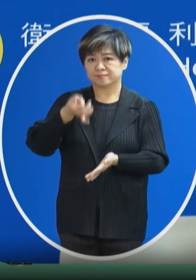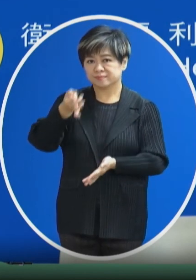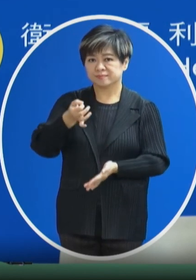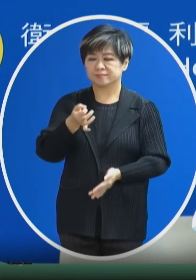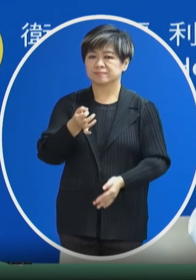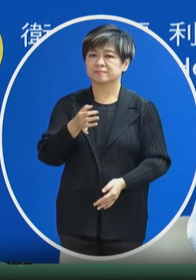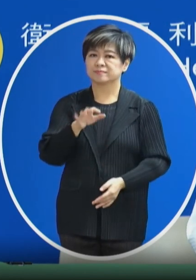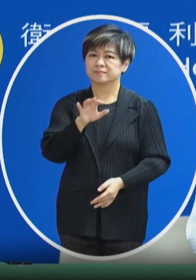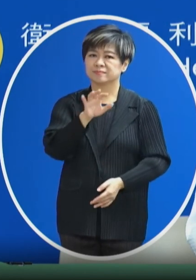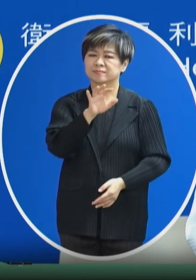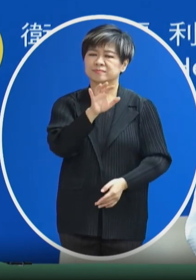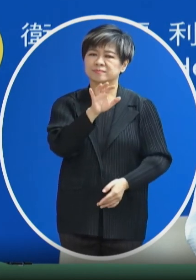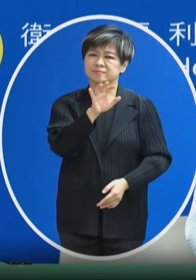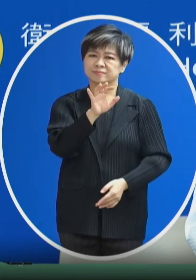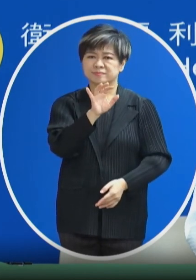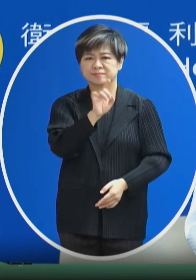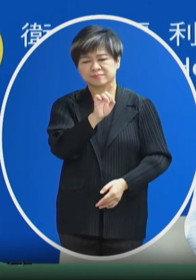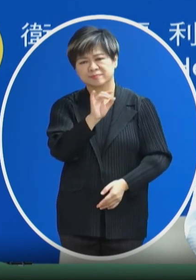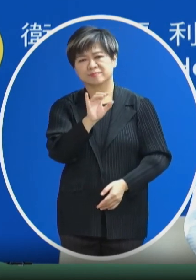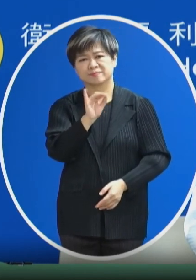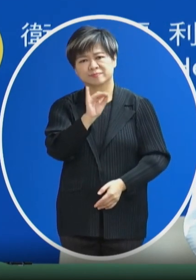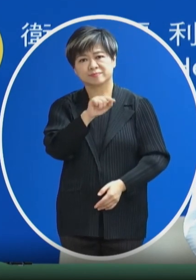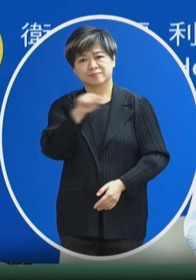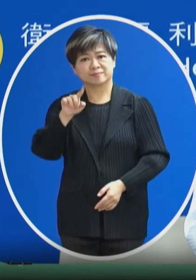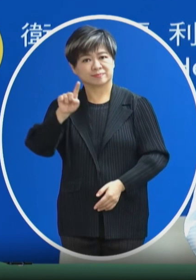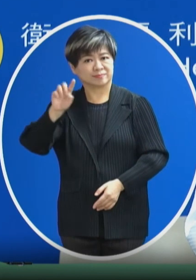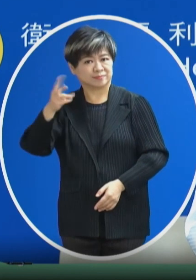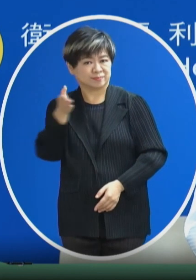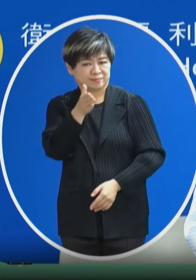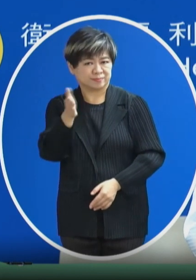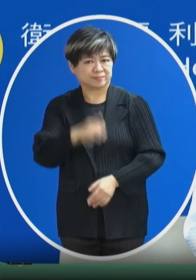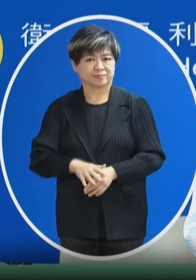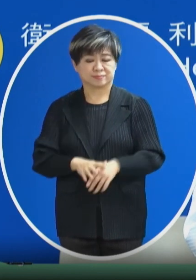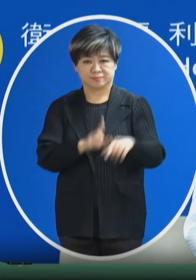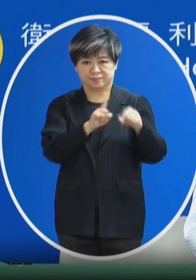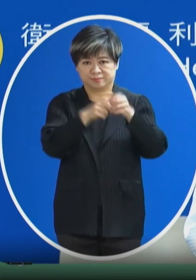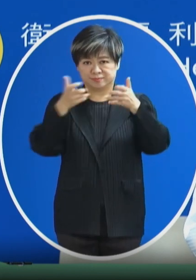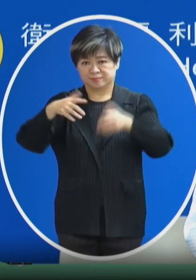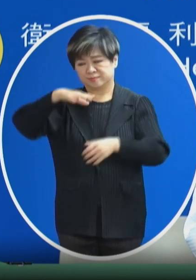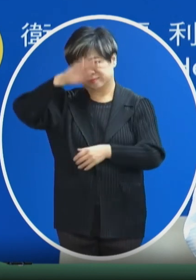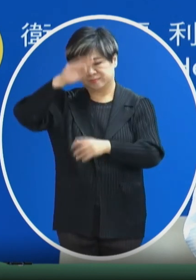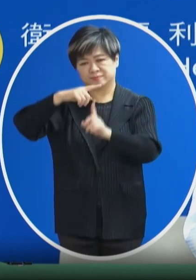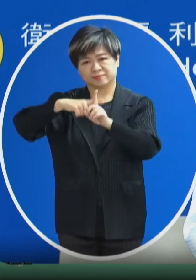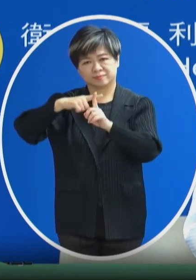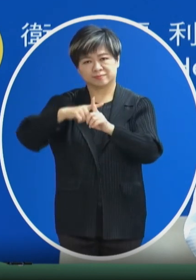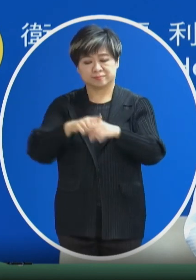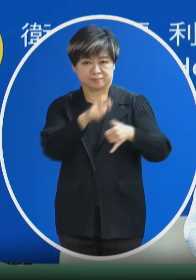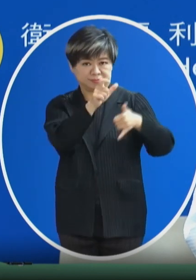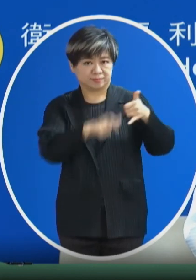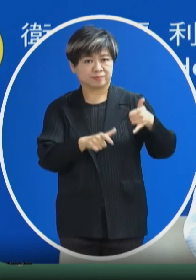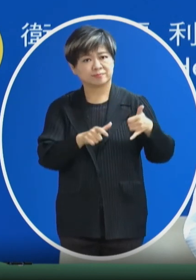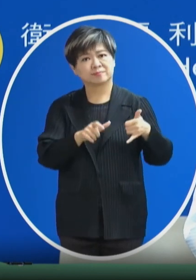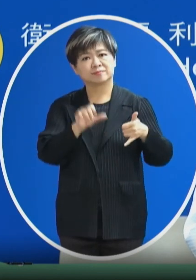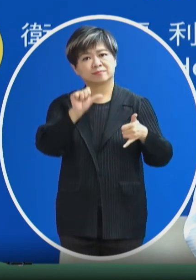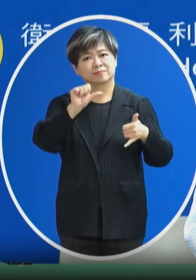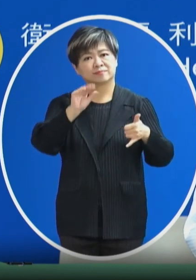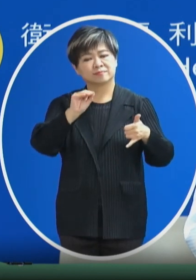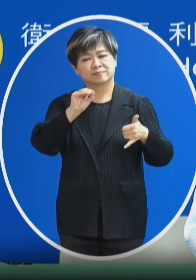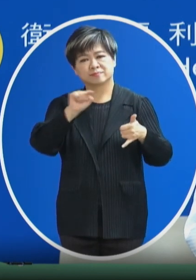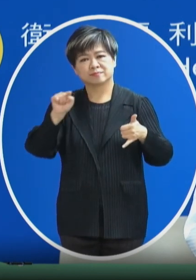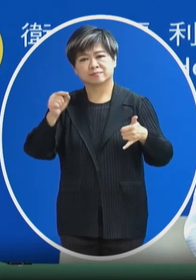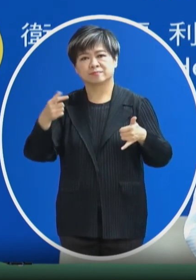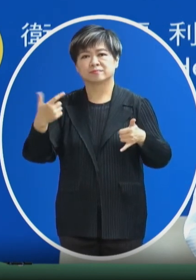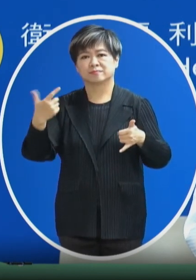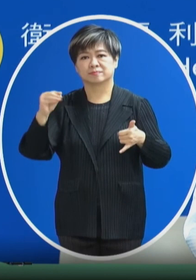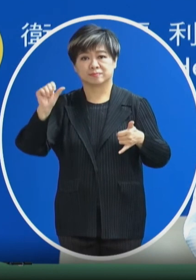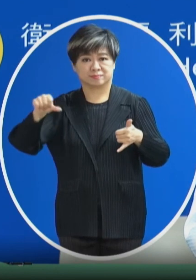概是1200到1300左右，那中重症隔离治疗费用大概每个人是